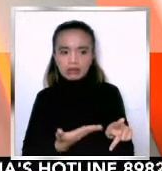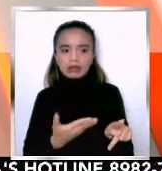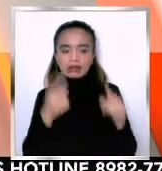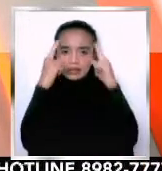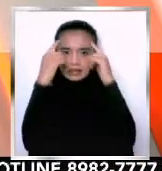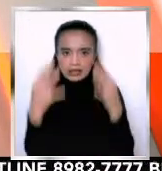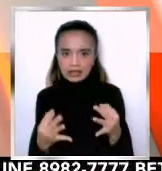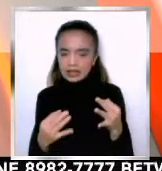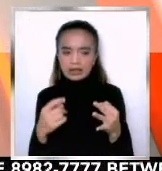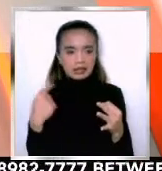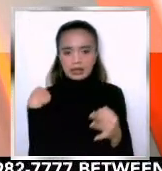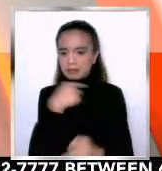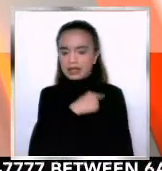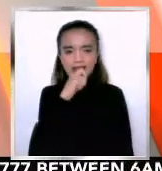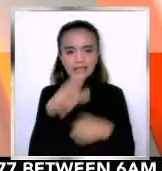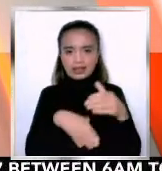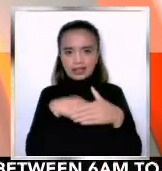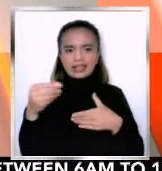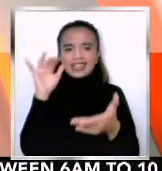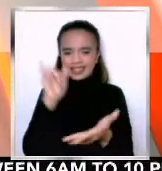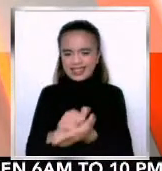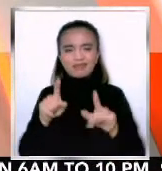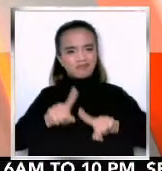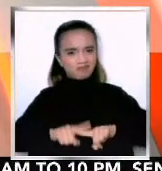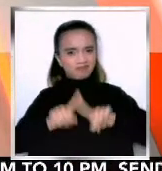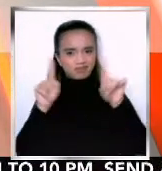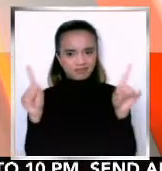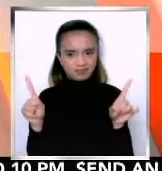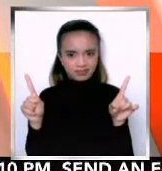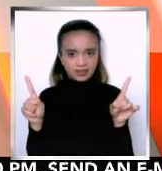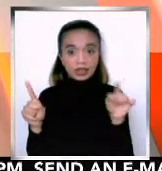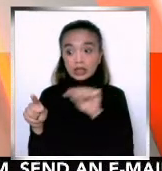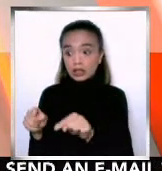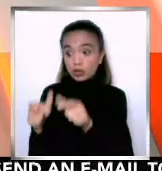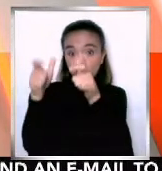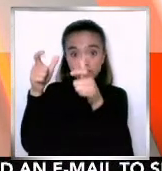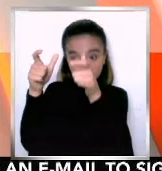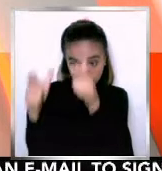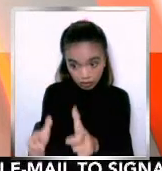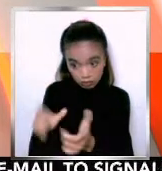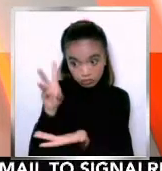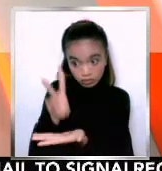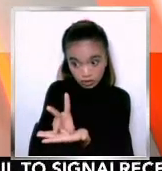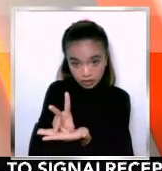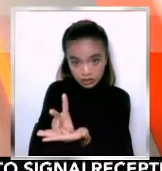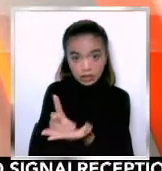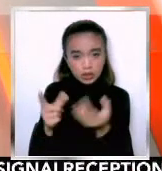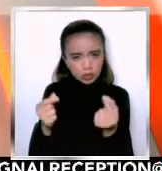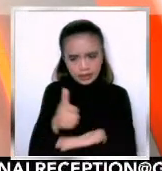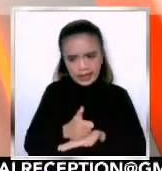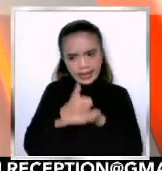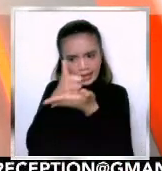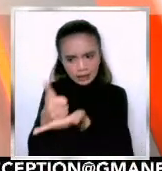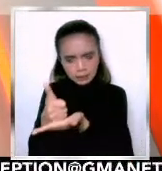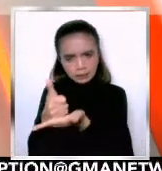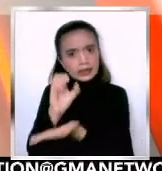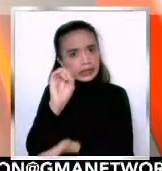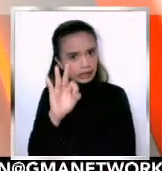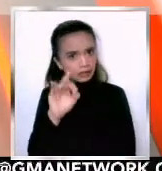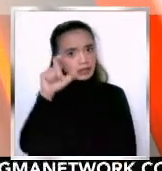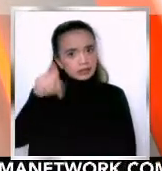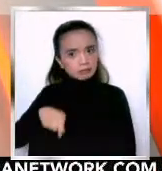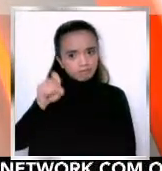lalabas. Iba yun. So dito sa granular lockdown, magbibigay tayo ng tulong kung kinakailangan. At ang difference din po